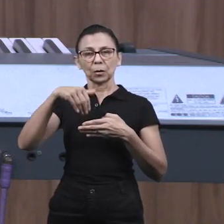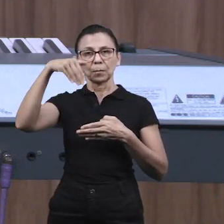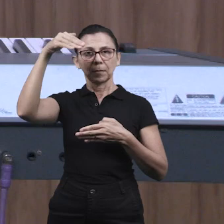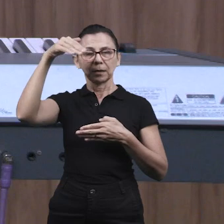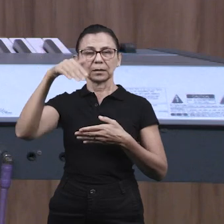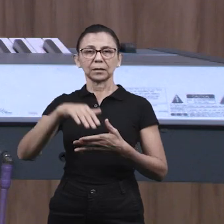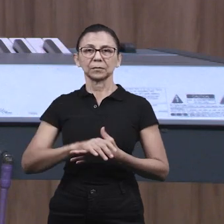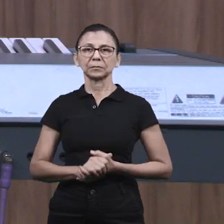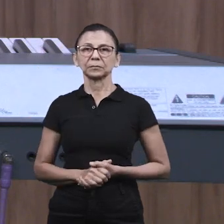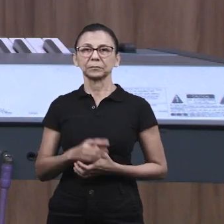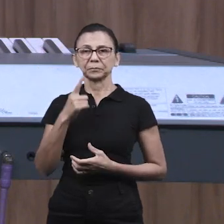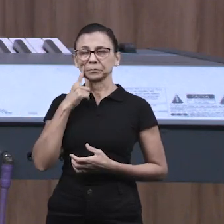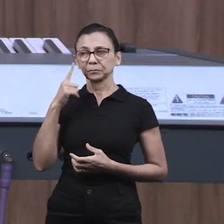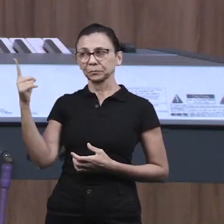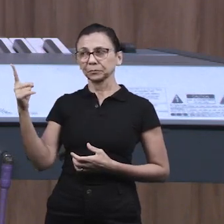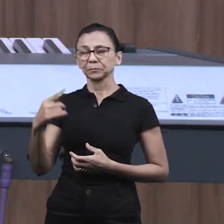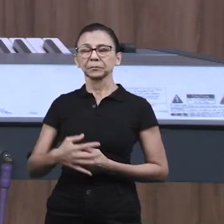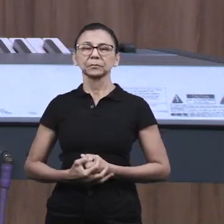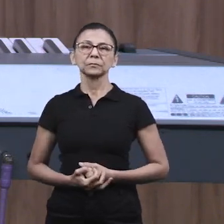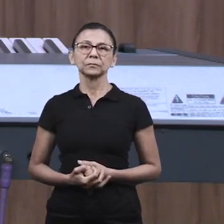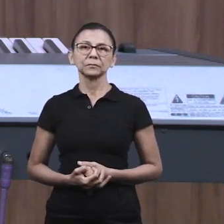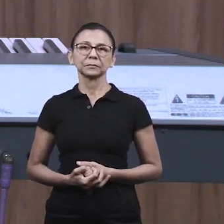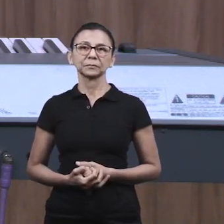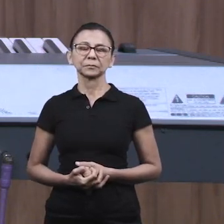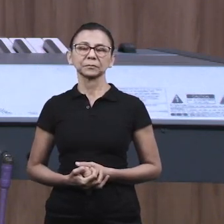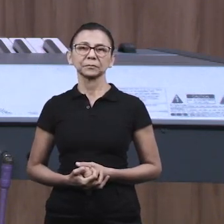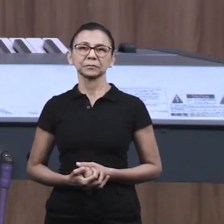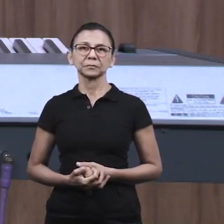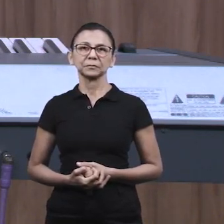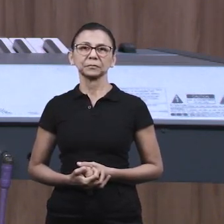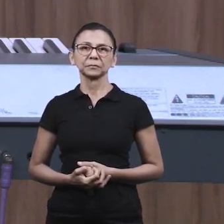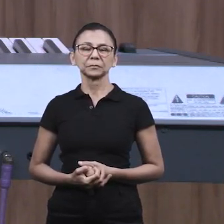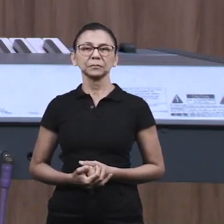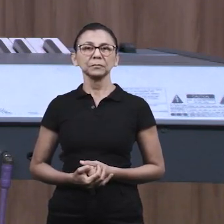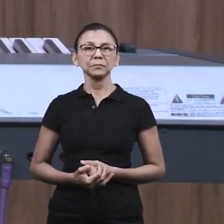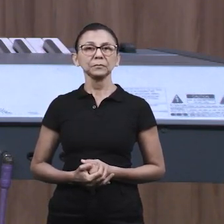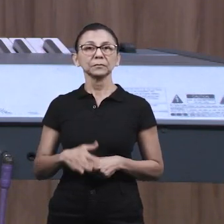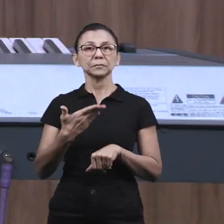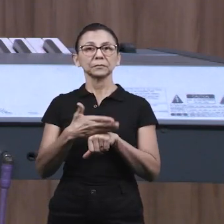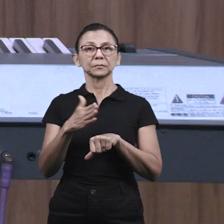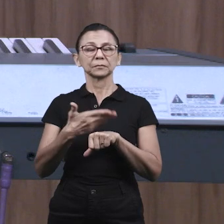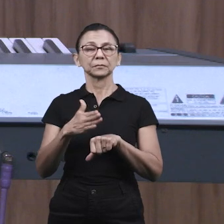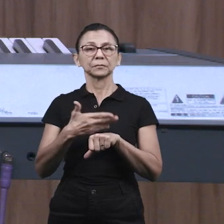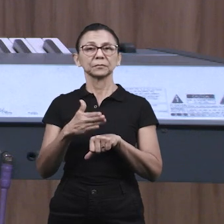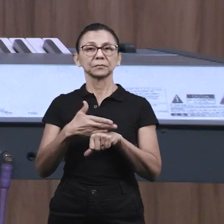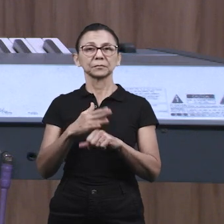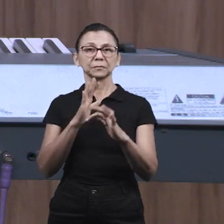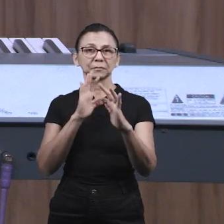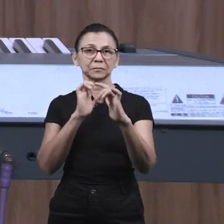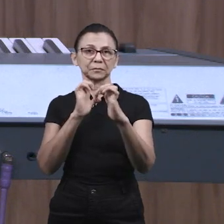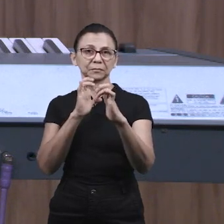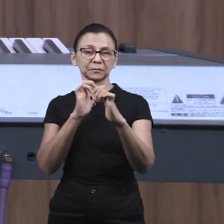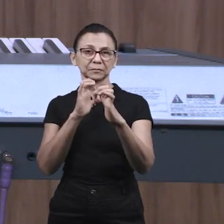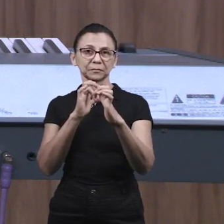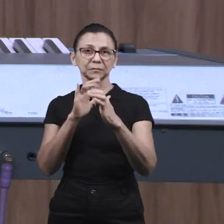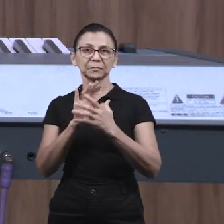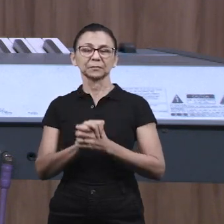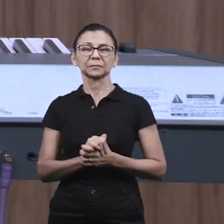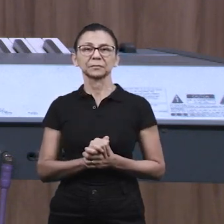Mi, Sol, Fa, Sol, La, Si, Do, qui c'est notre échelle. Et nous allons pratiquer dans la flûte de